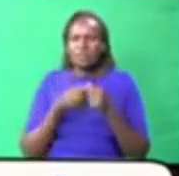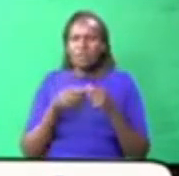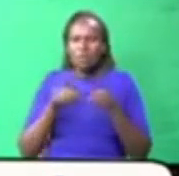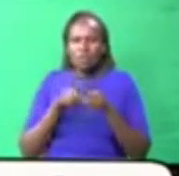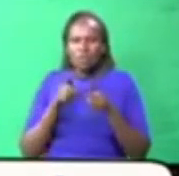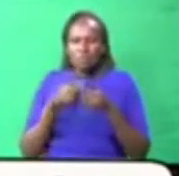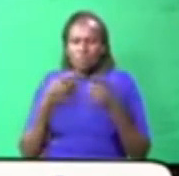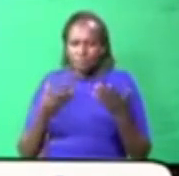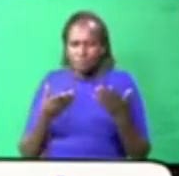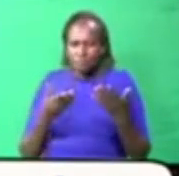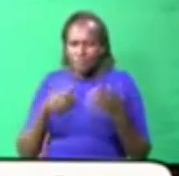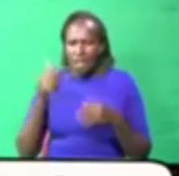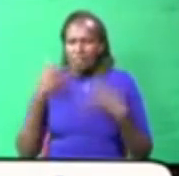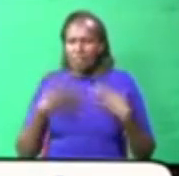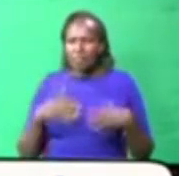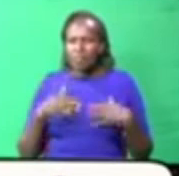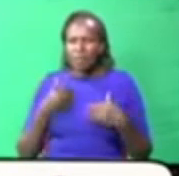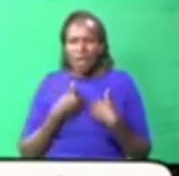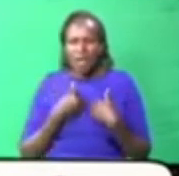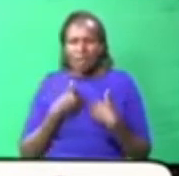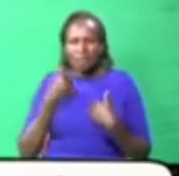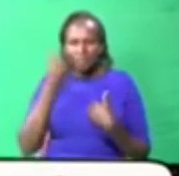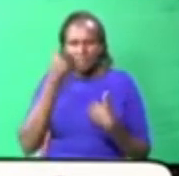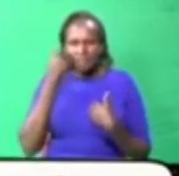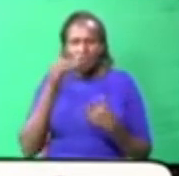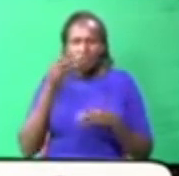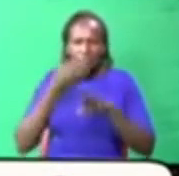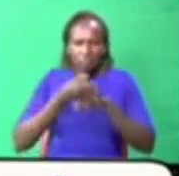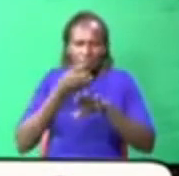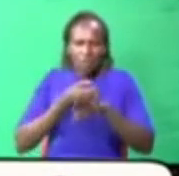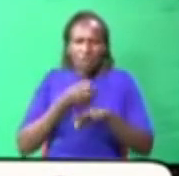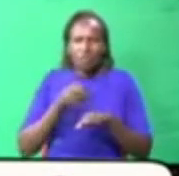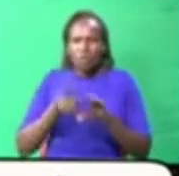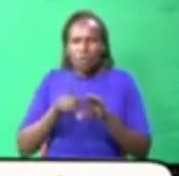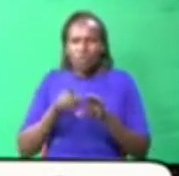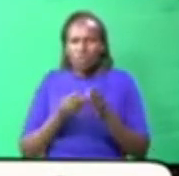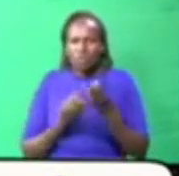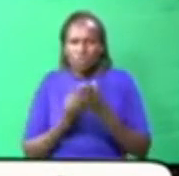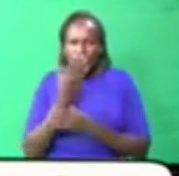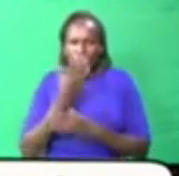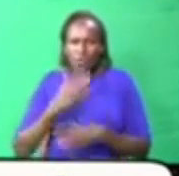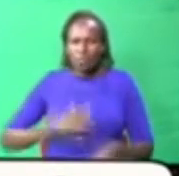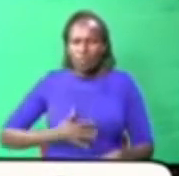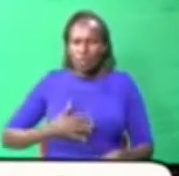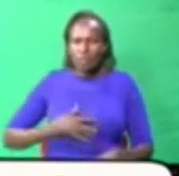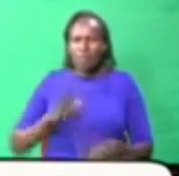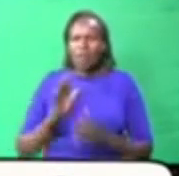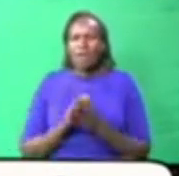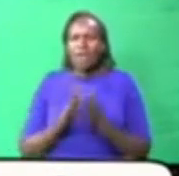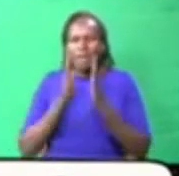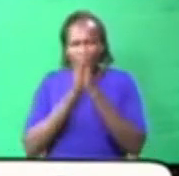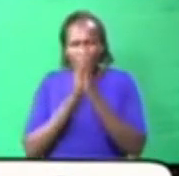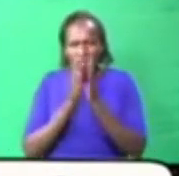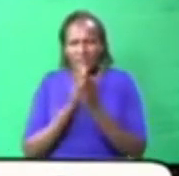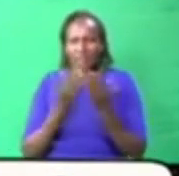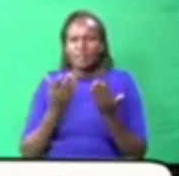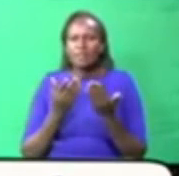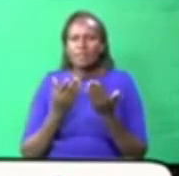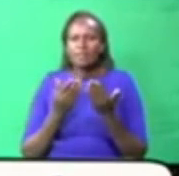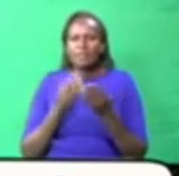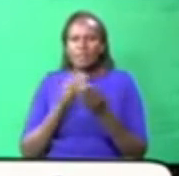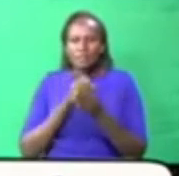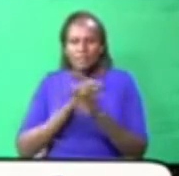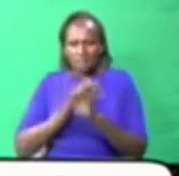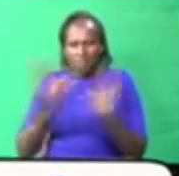AIDS, wengine wako na shida ya mifupa, wengine wako na growth kwenye miili yao. How I speak the death and the disappearance